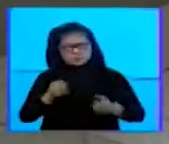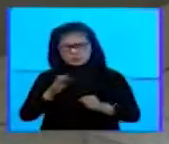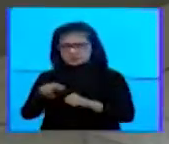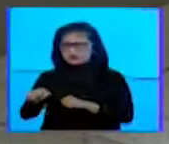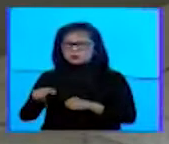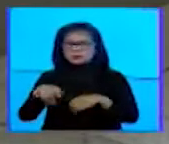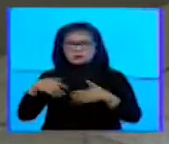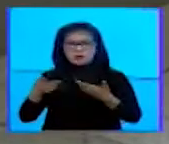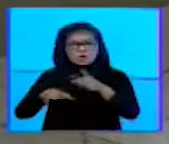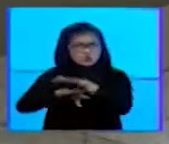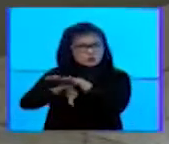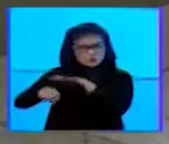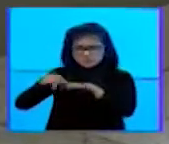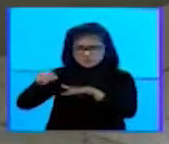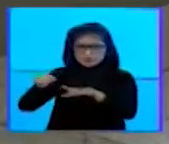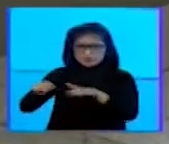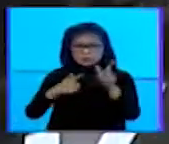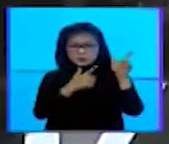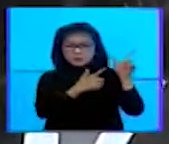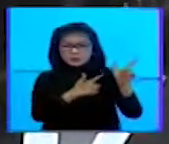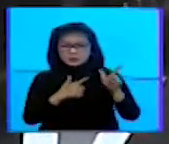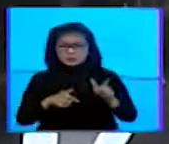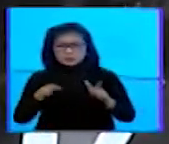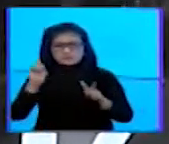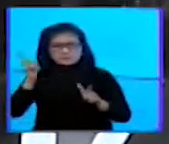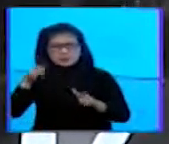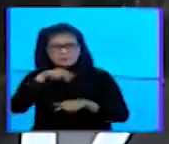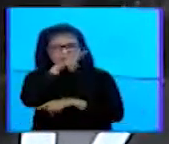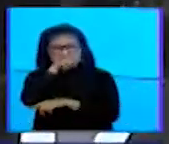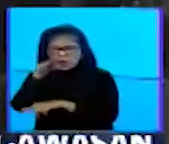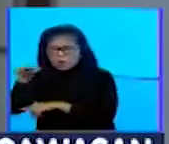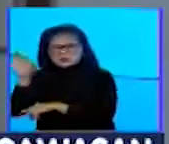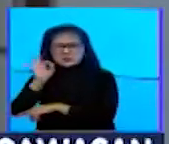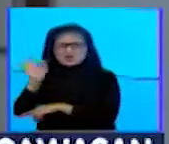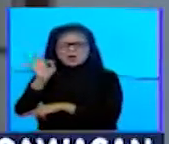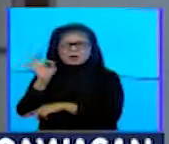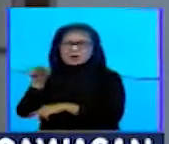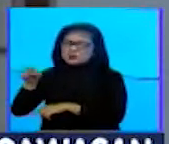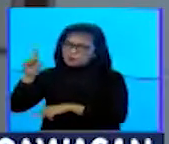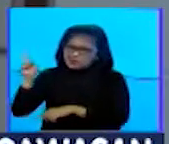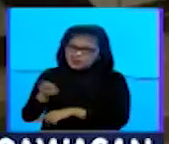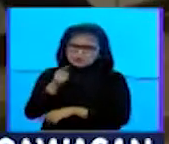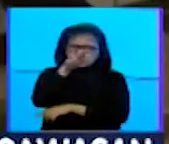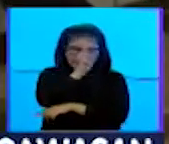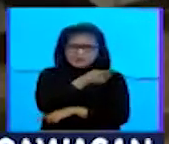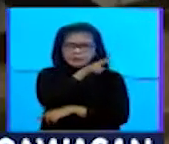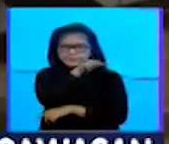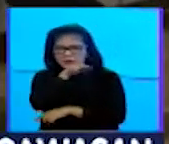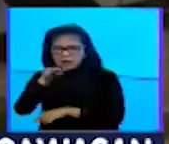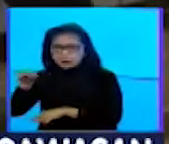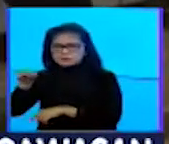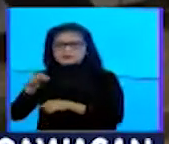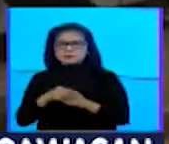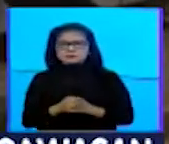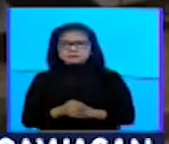Korupsi yang terjadi di tubuh Asabri diduga akibat lemahnya kontrol dari lembaga yang seharusnya melakukan pengawasan. Salah satu